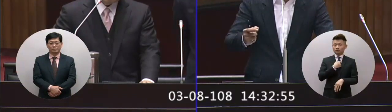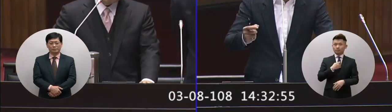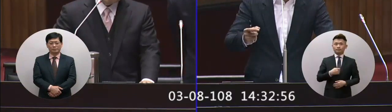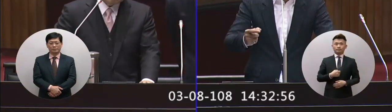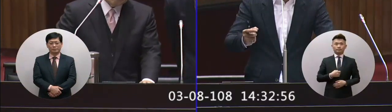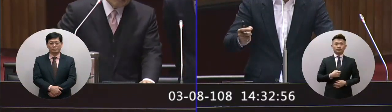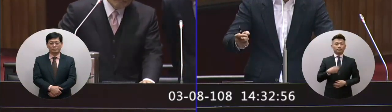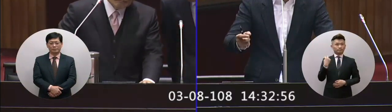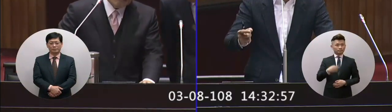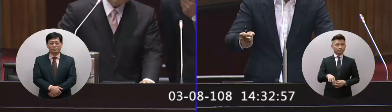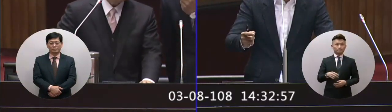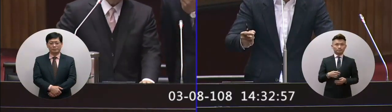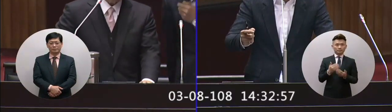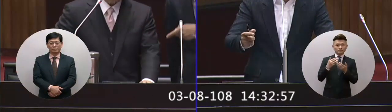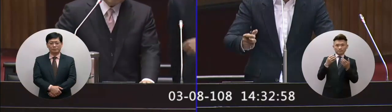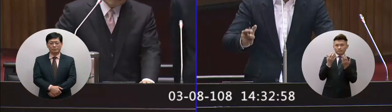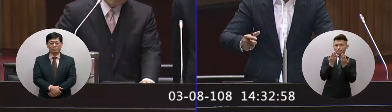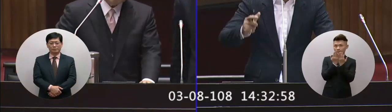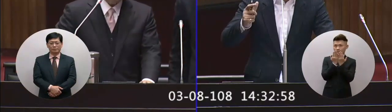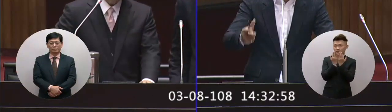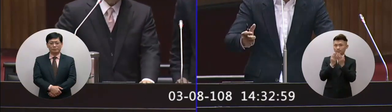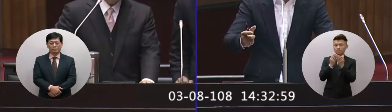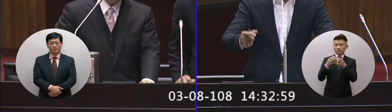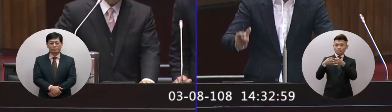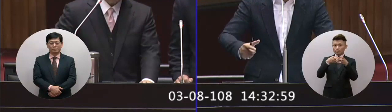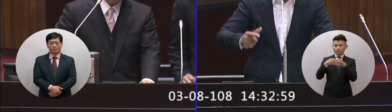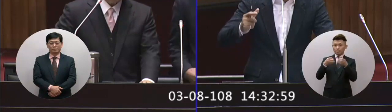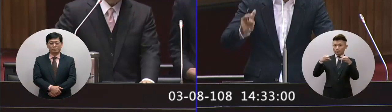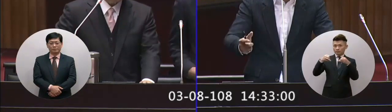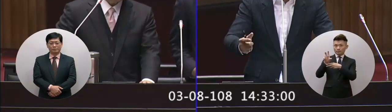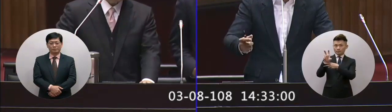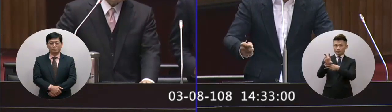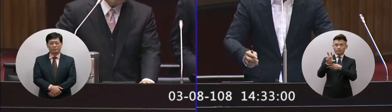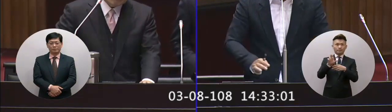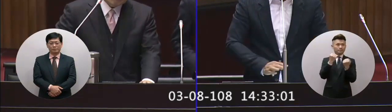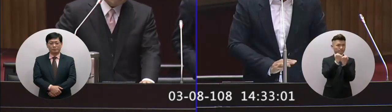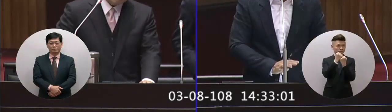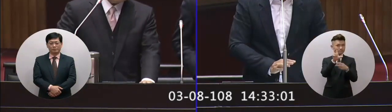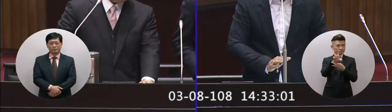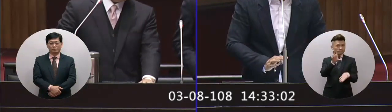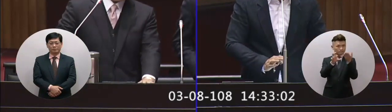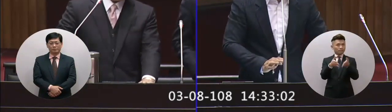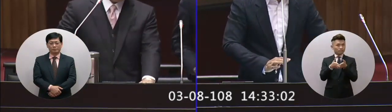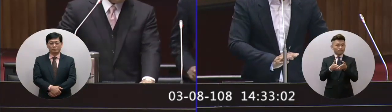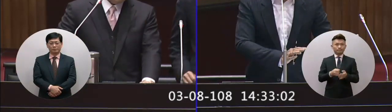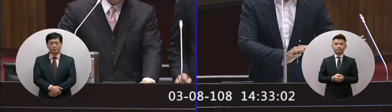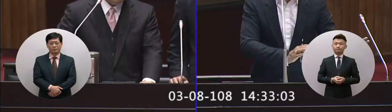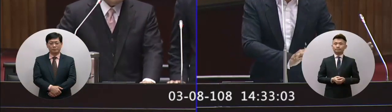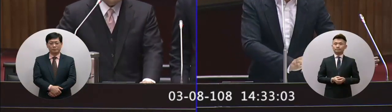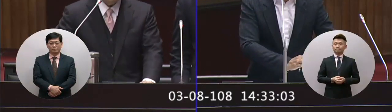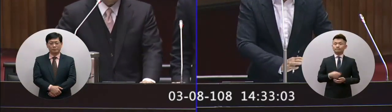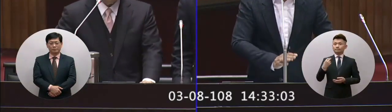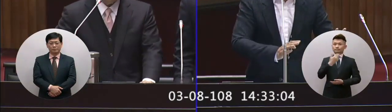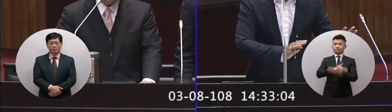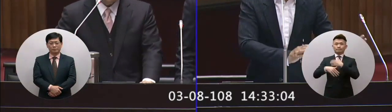個他的潛力學習的成績要高過70分超限要超過70分但是我們對比這個